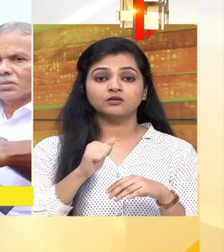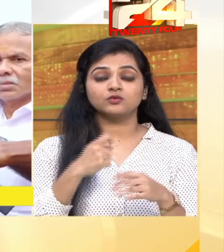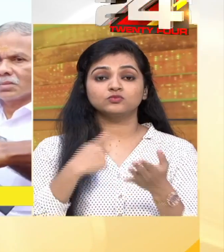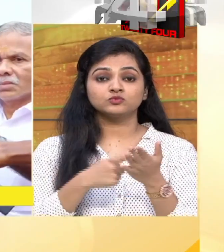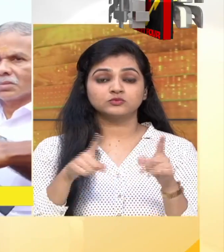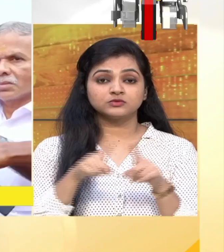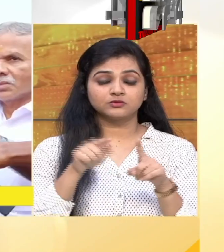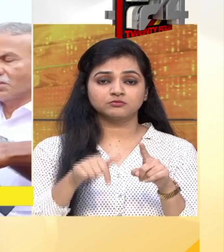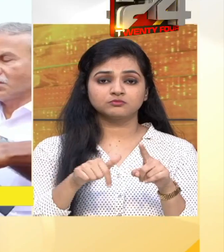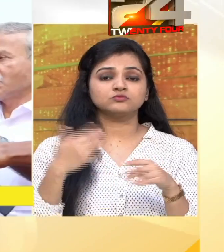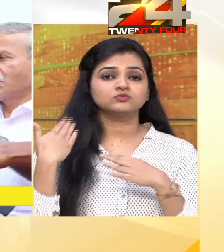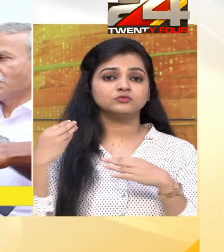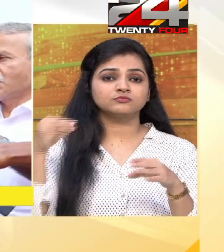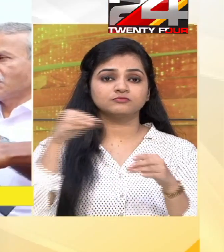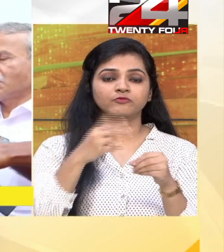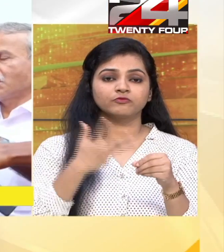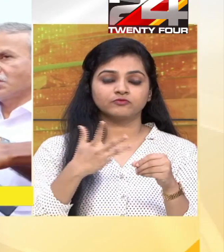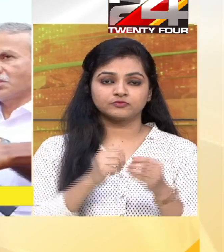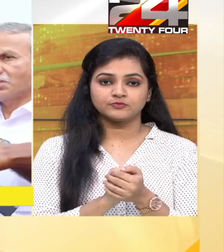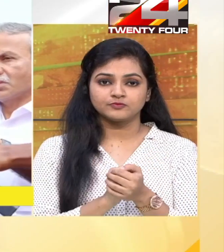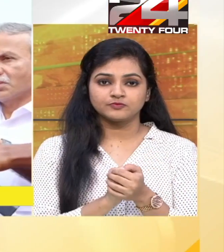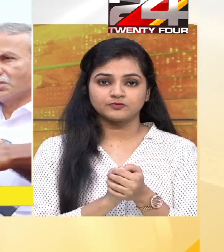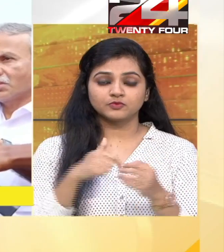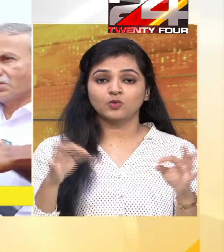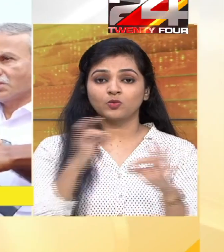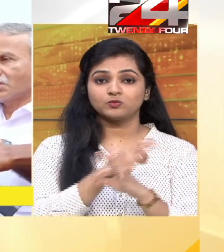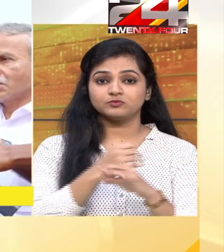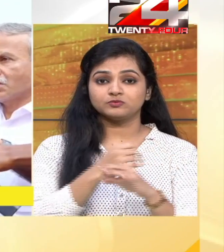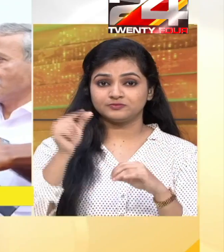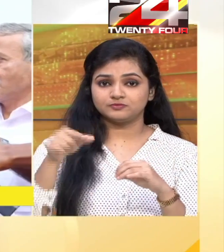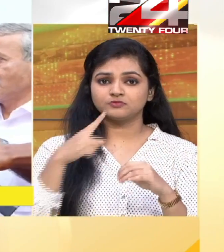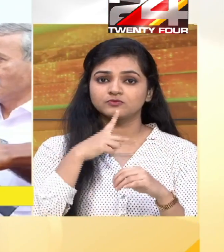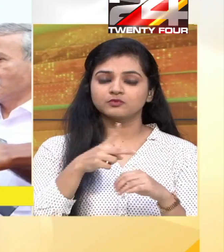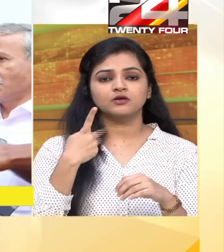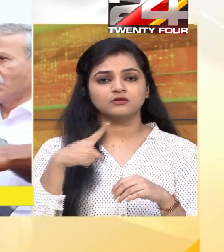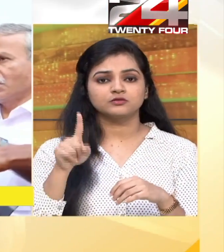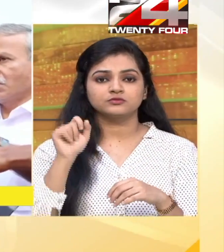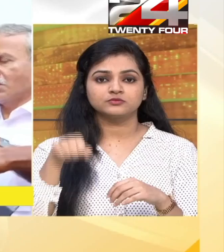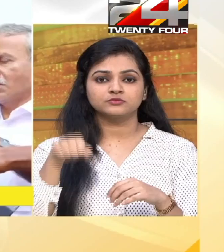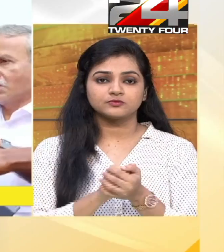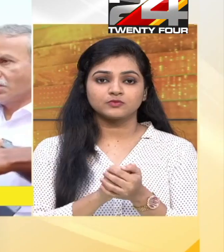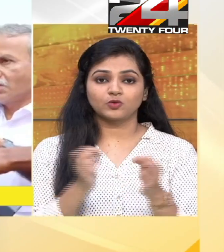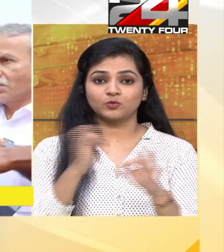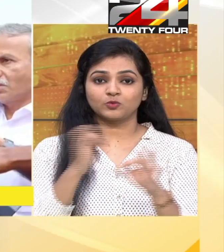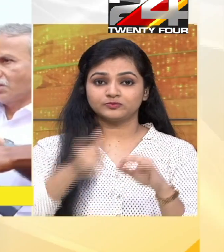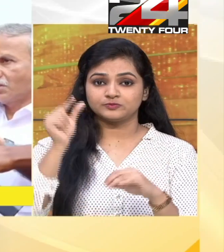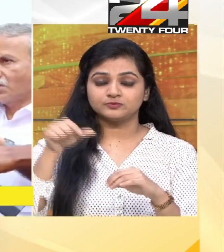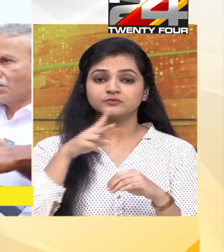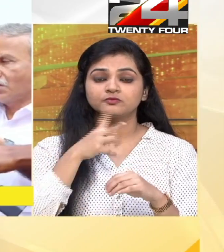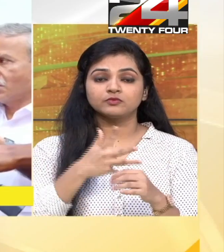ഈ പൊസിഷൻ എവിടെയെന്നുള്ളതാണ്. അതിൽ പ്രതിപക്ഷ നേതാവ് പറയുന്നതാണ് കറക്റ്റ്. കാരണം പ്രതിപക്ഷ നേതാവ്